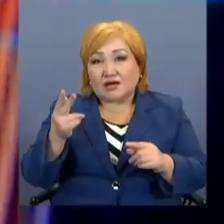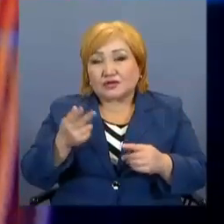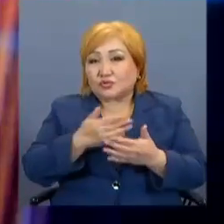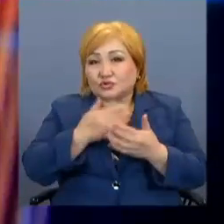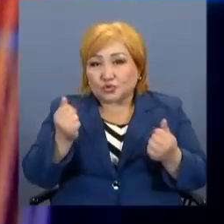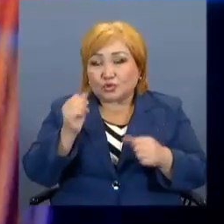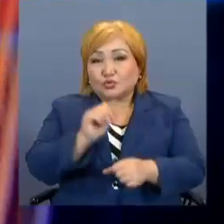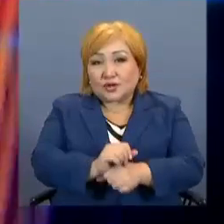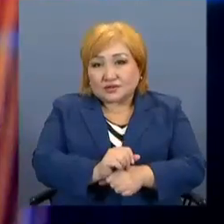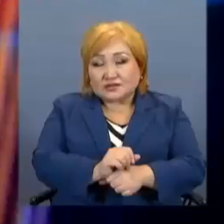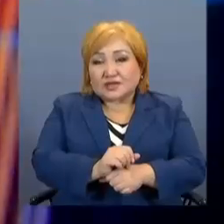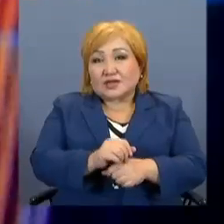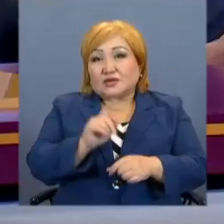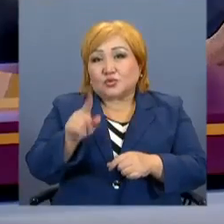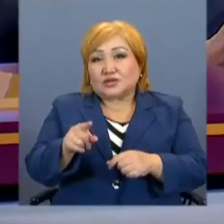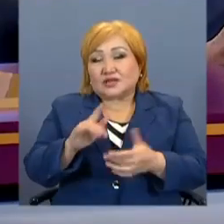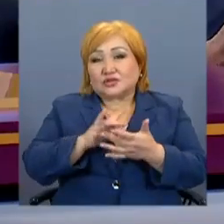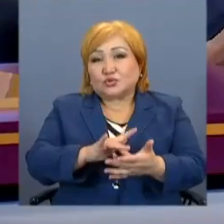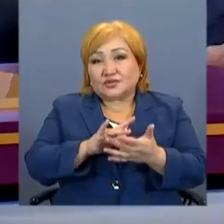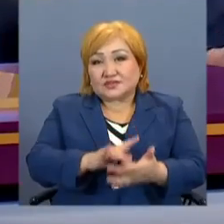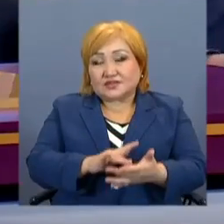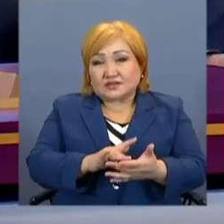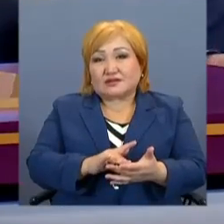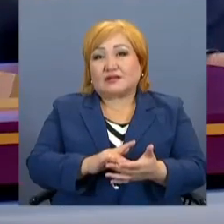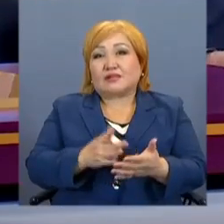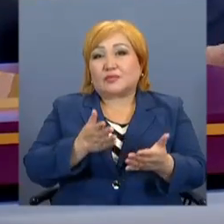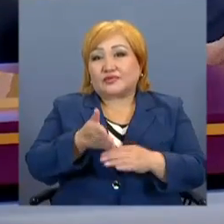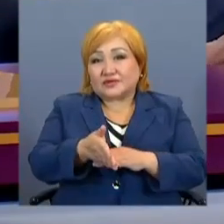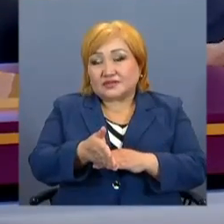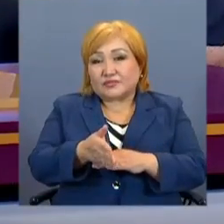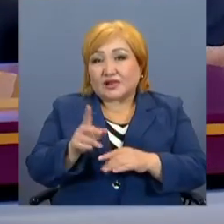туристік деңгейде болмаса жаңағы арнайы бір топ